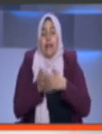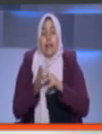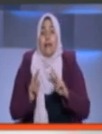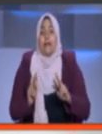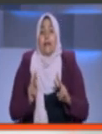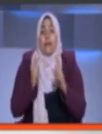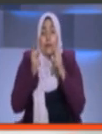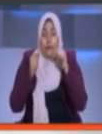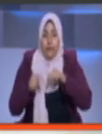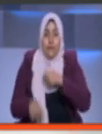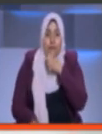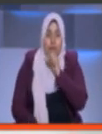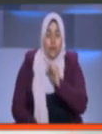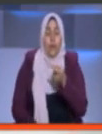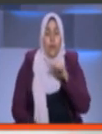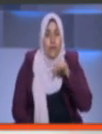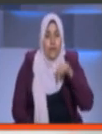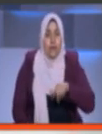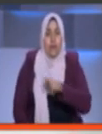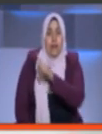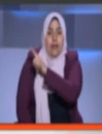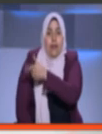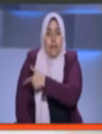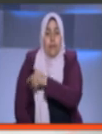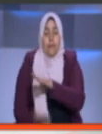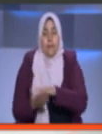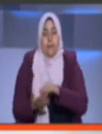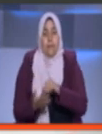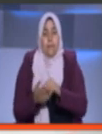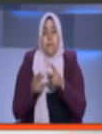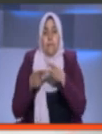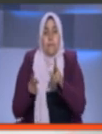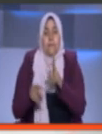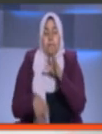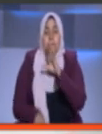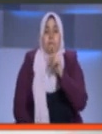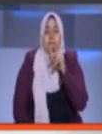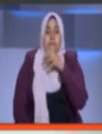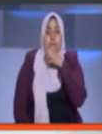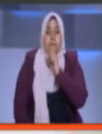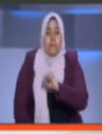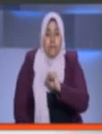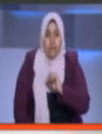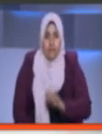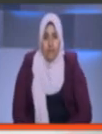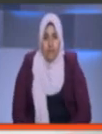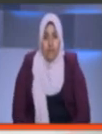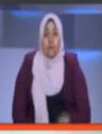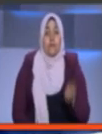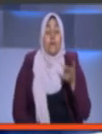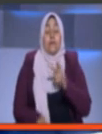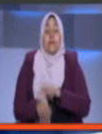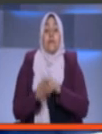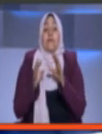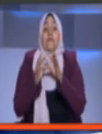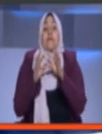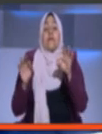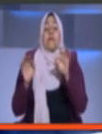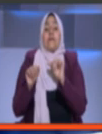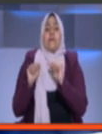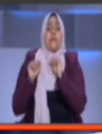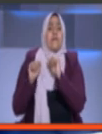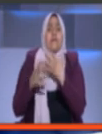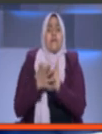في فرنسا وفي ألمانيا. أبدأ معك خالد، يعني ربما هناك موضوع المتعلق بالاشتباكات